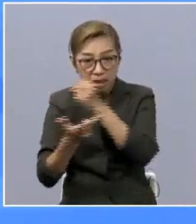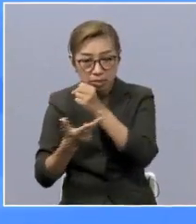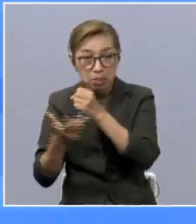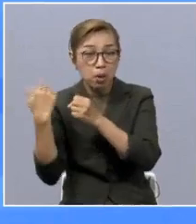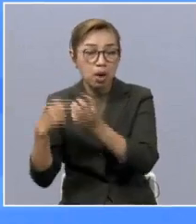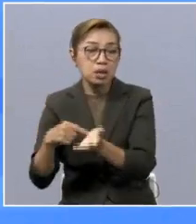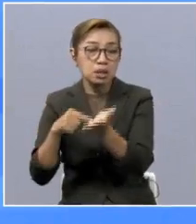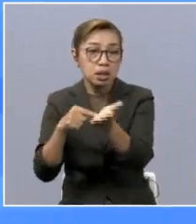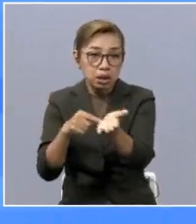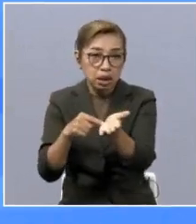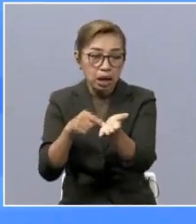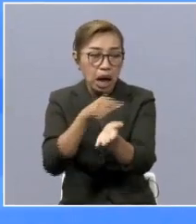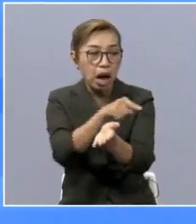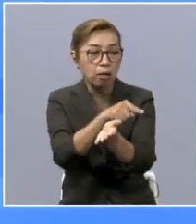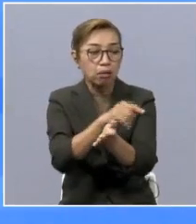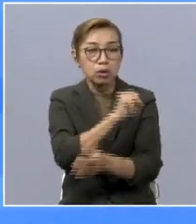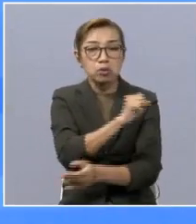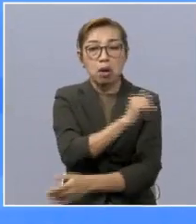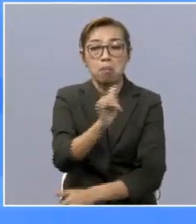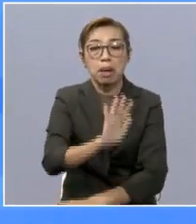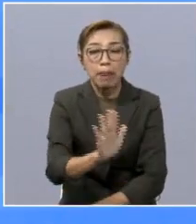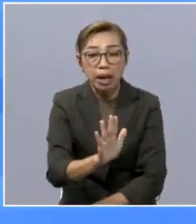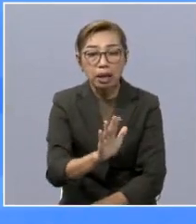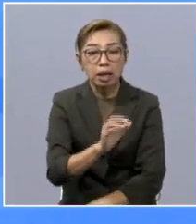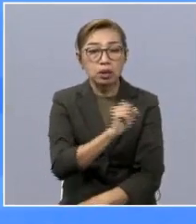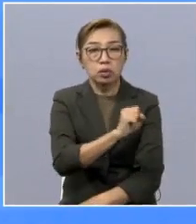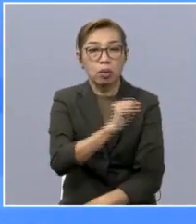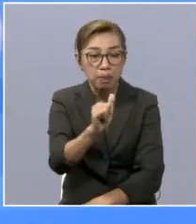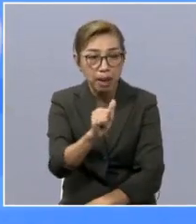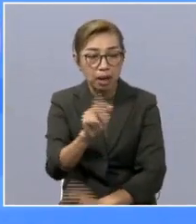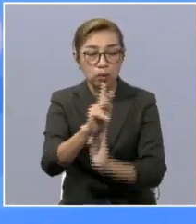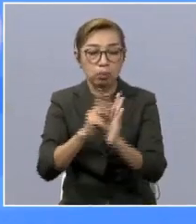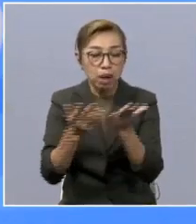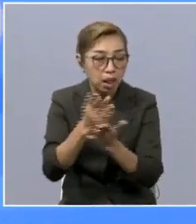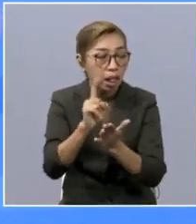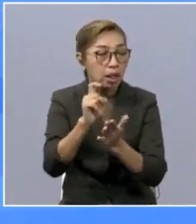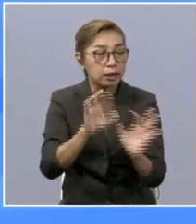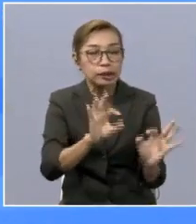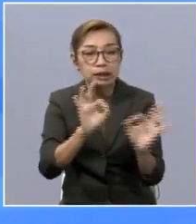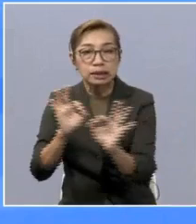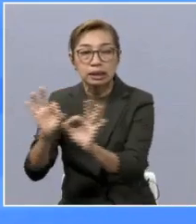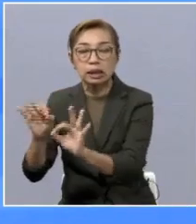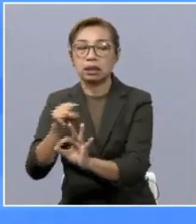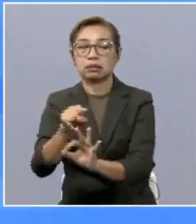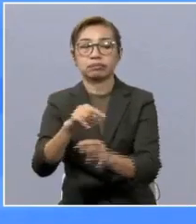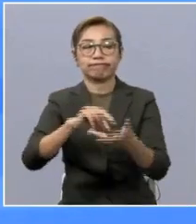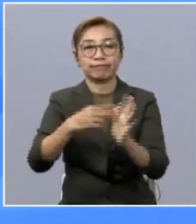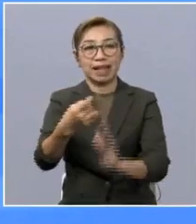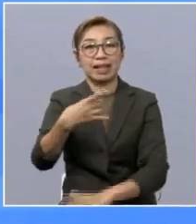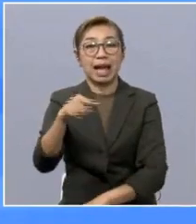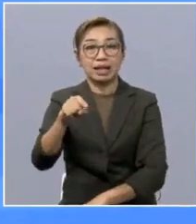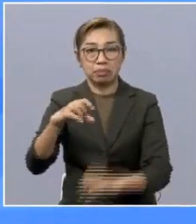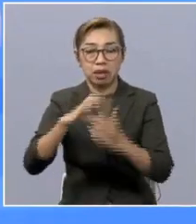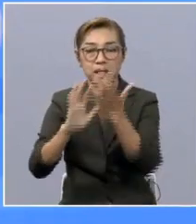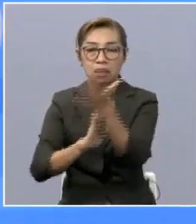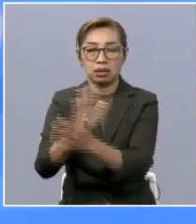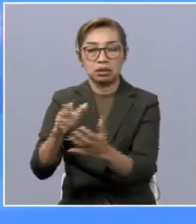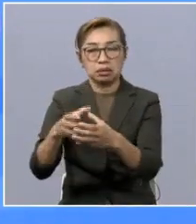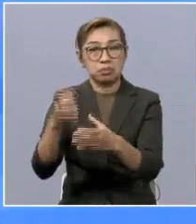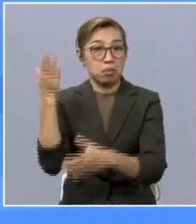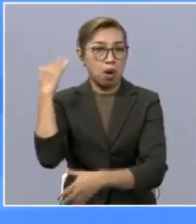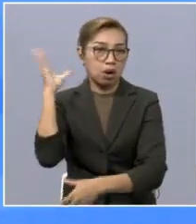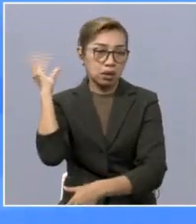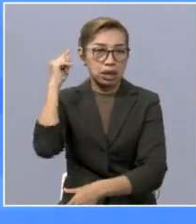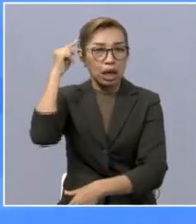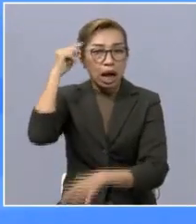เลยอ่ะถ้าเกิดจะอภิปรายก็ไม่ร่วมซะเลยดีไหมแต่กลายเป็นว่าหัวหน้าพรรคคุณอนุทินเองก็บอกมาเบื้องต้นเนี่ยนะครับว่าก็ให้เป็นเอกสิทธิ์ของส.ส.